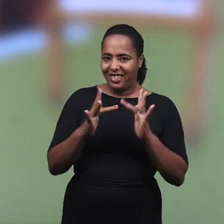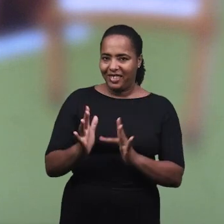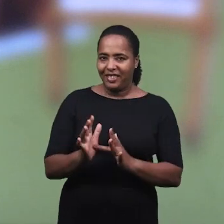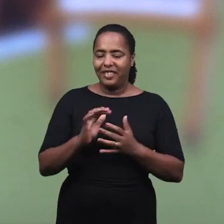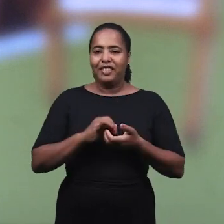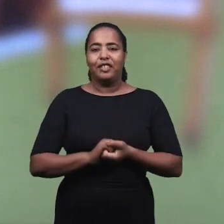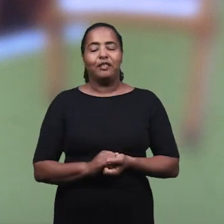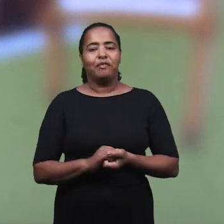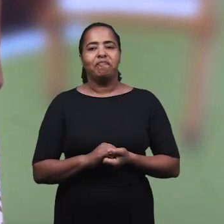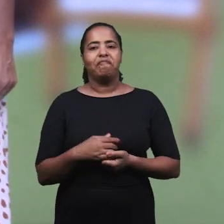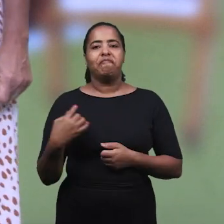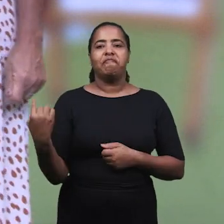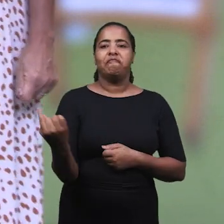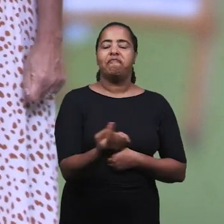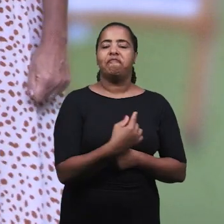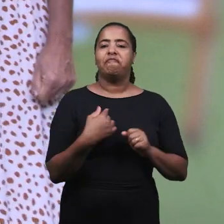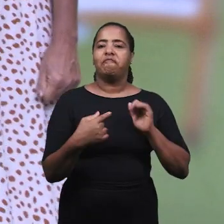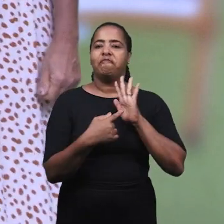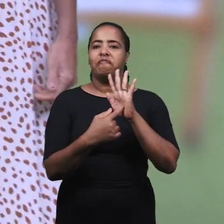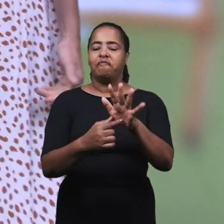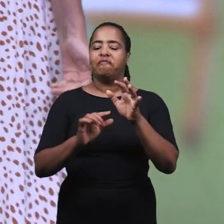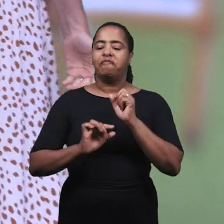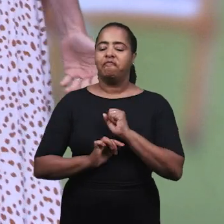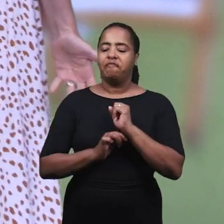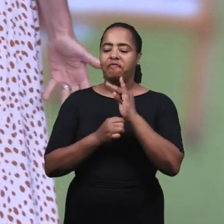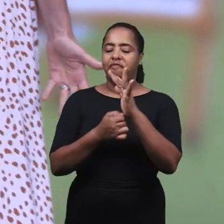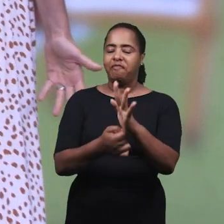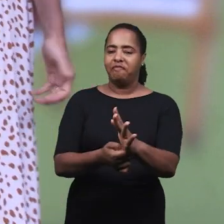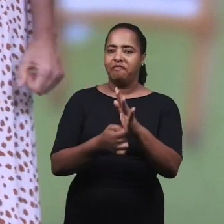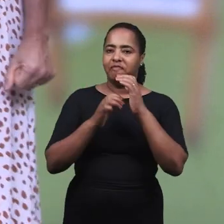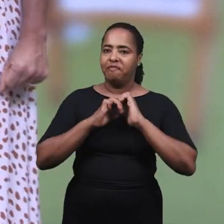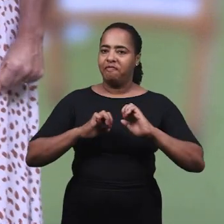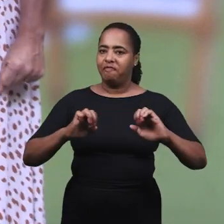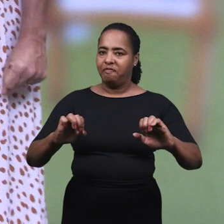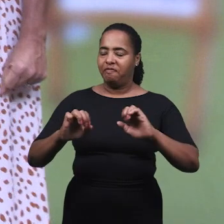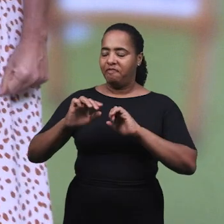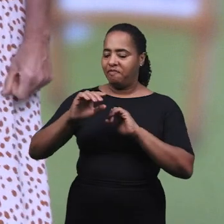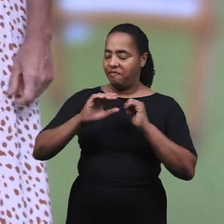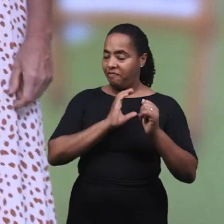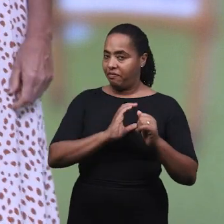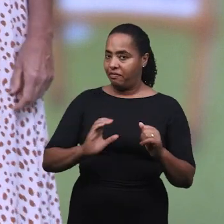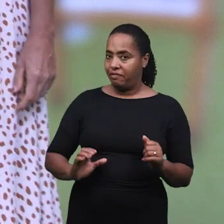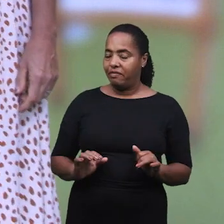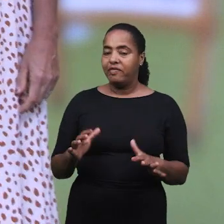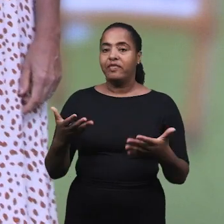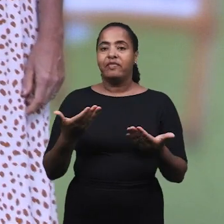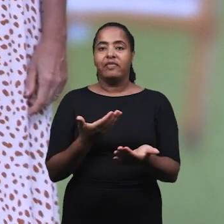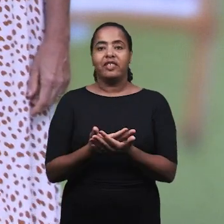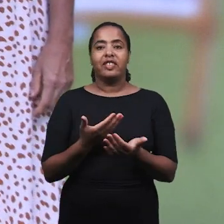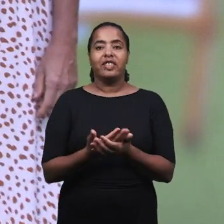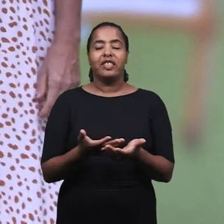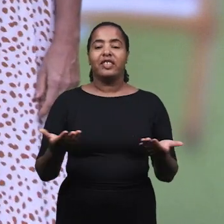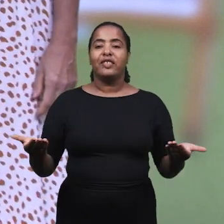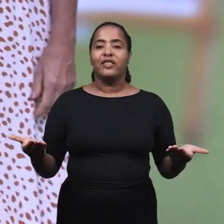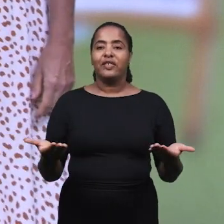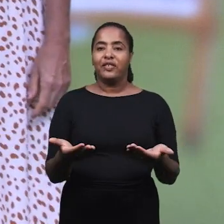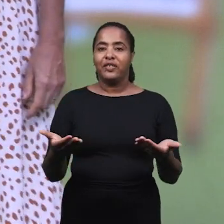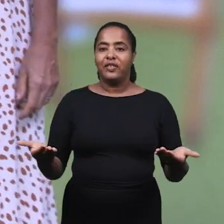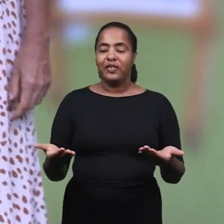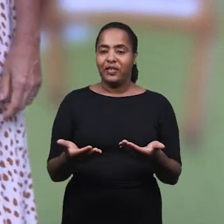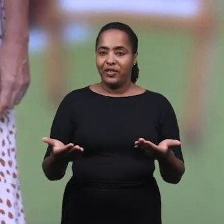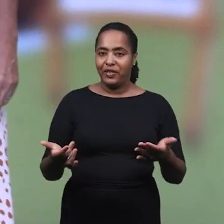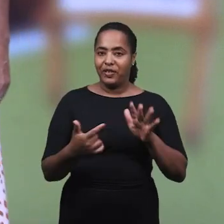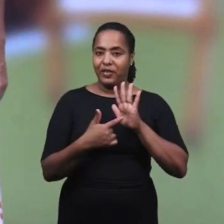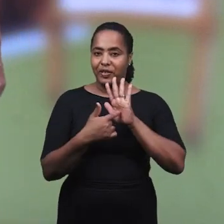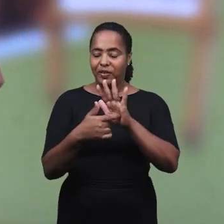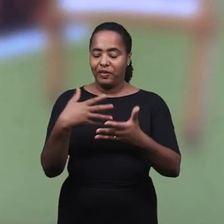Jésus. Nous sommes en train de parler sur le mystère de l'évangile de Christ. Et dans cette étude, nous